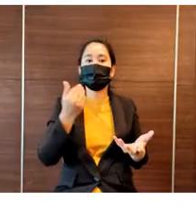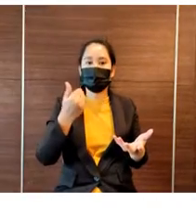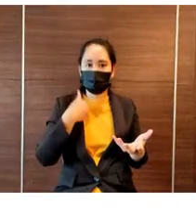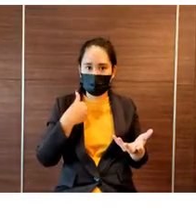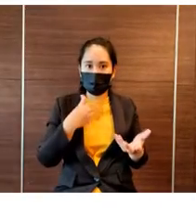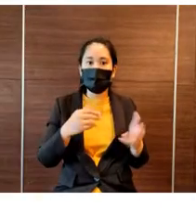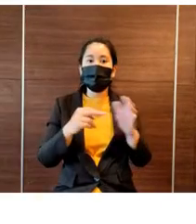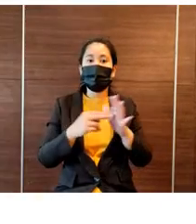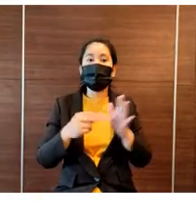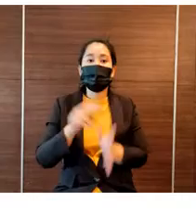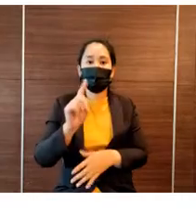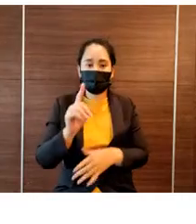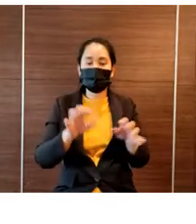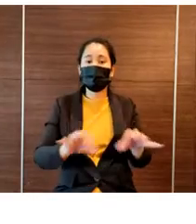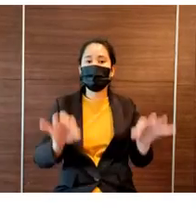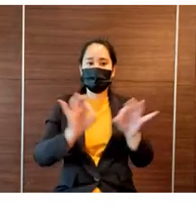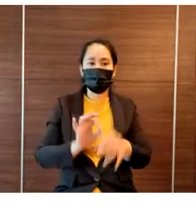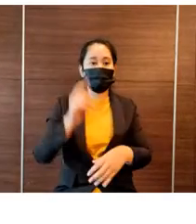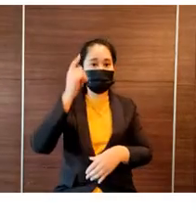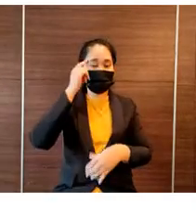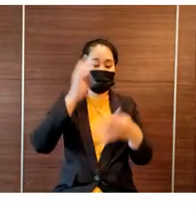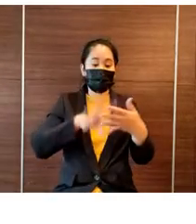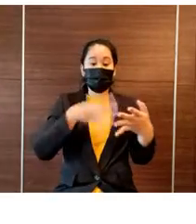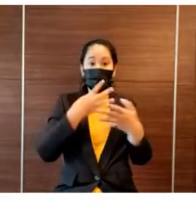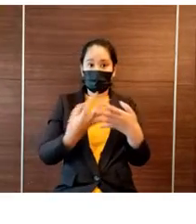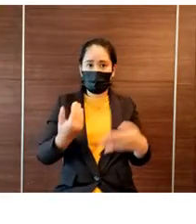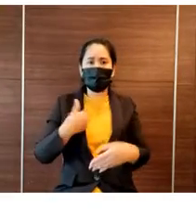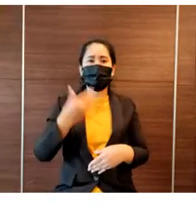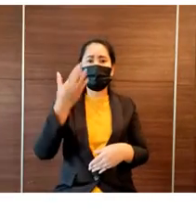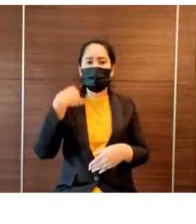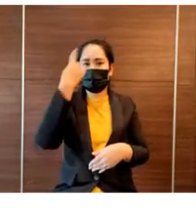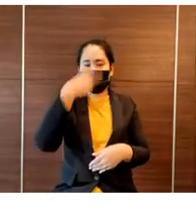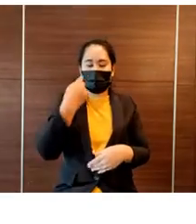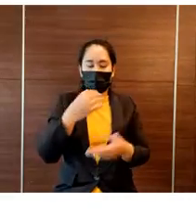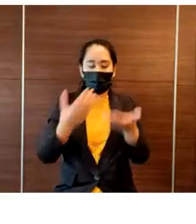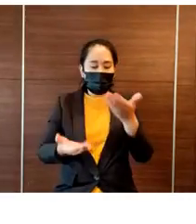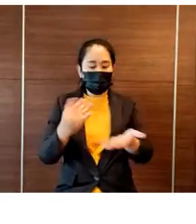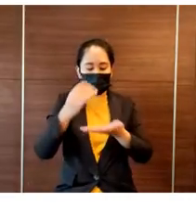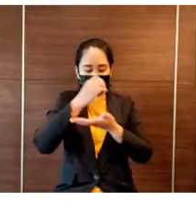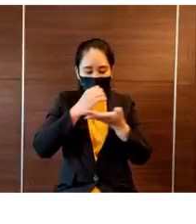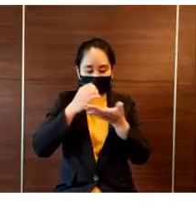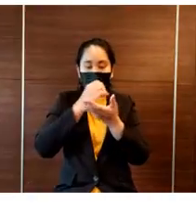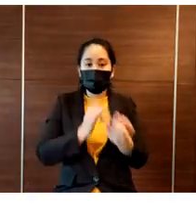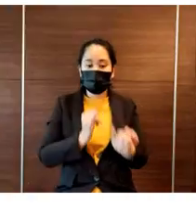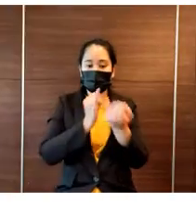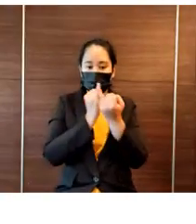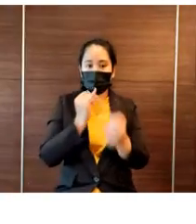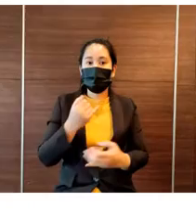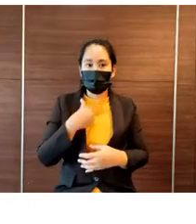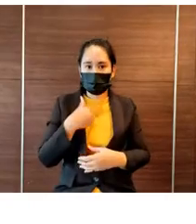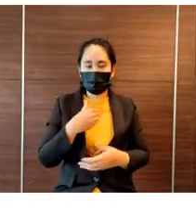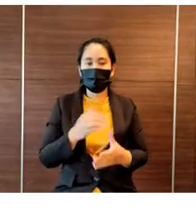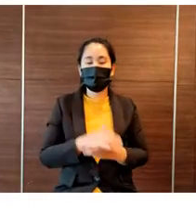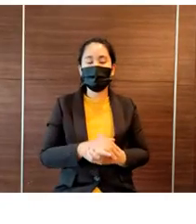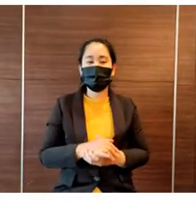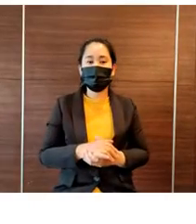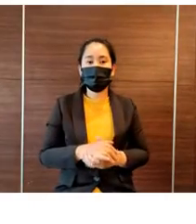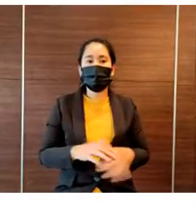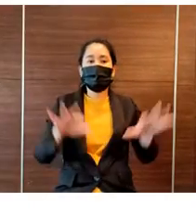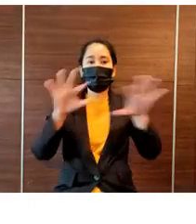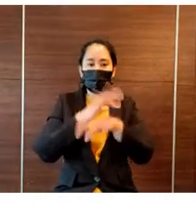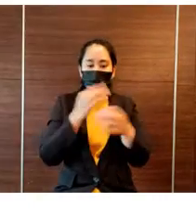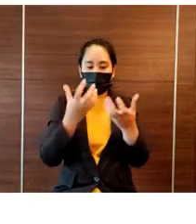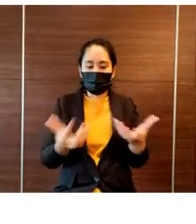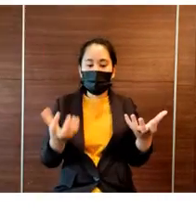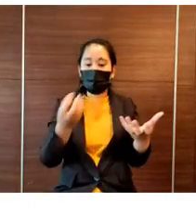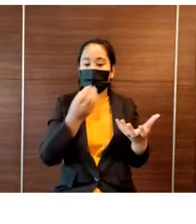นั่นหมายความว่าเราต้องออกแบบคนที่เคยใช้สารเสพติดอ่ะซึ่งมันเหมือนสารเสพติดเหมือนอาห